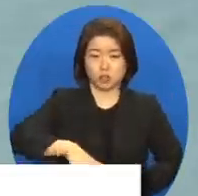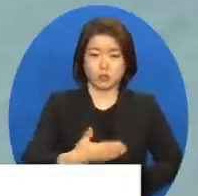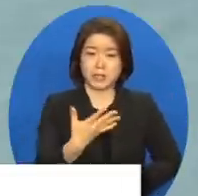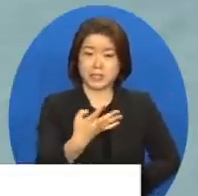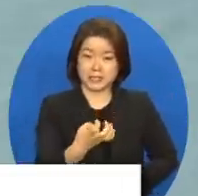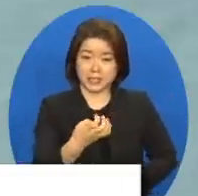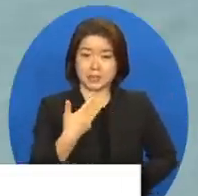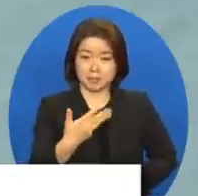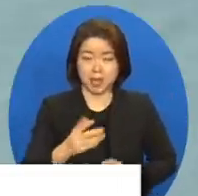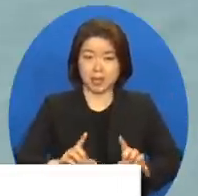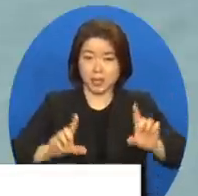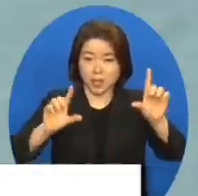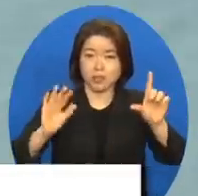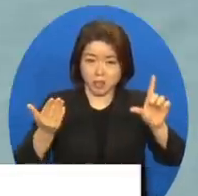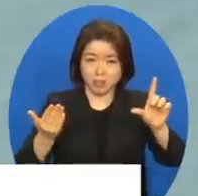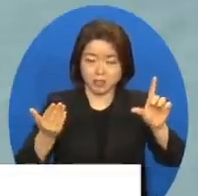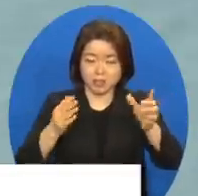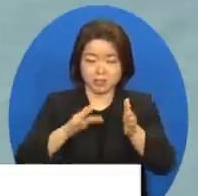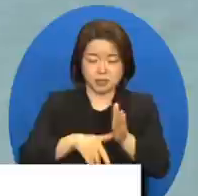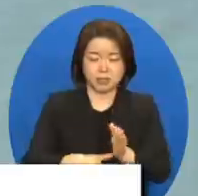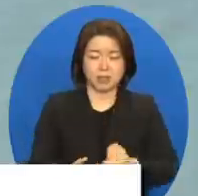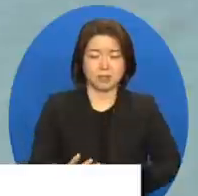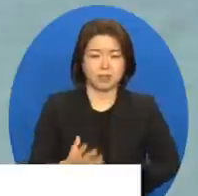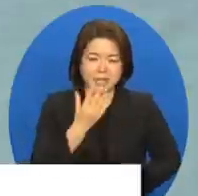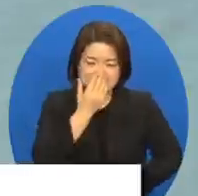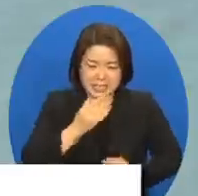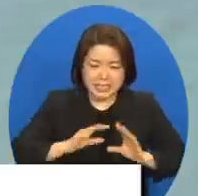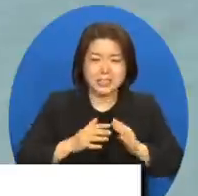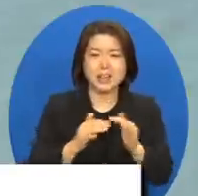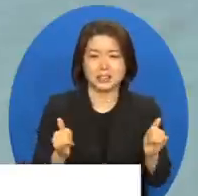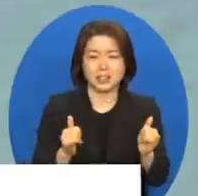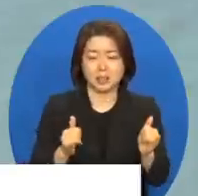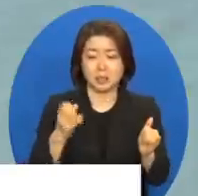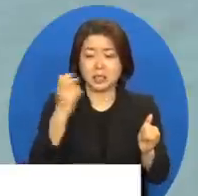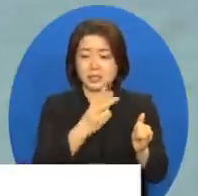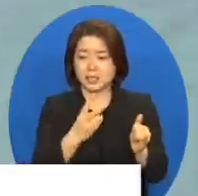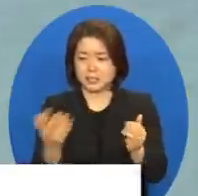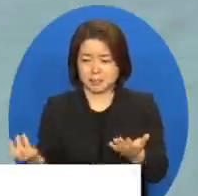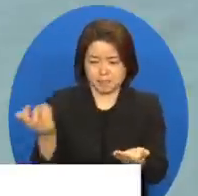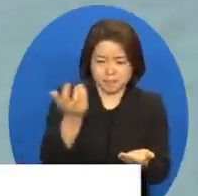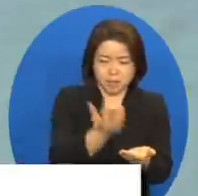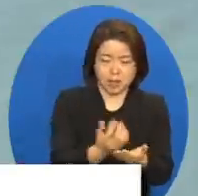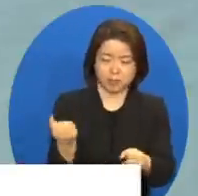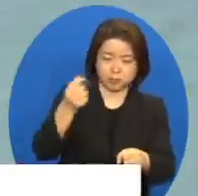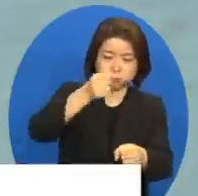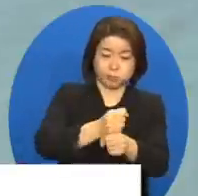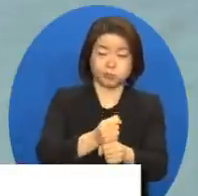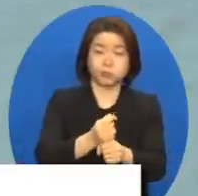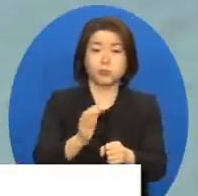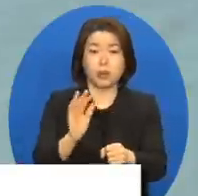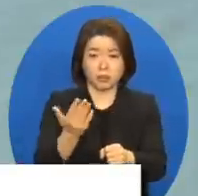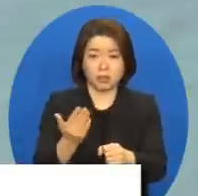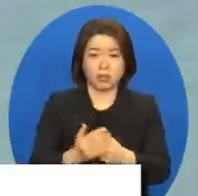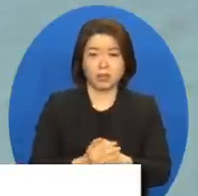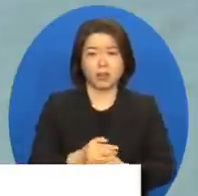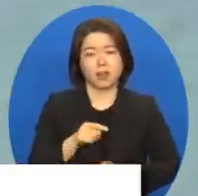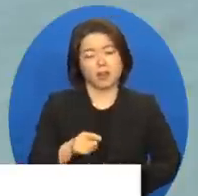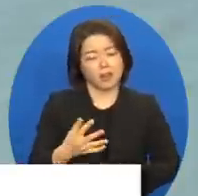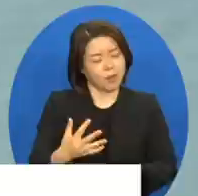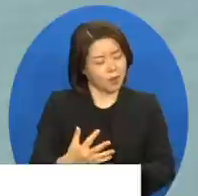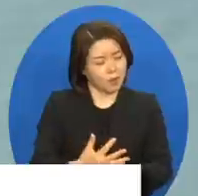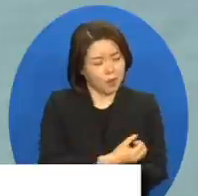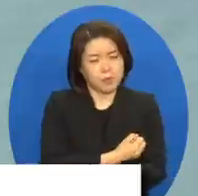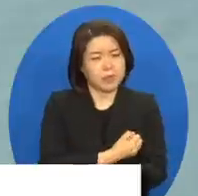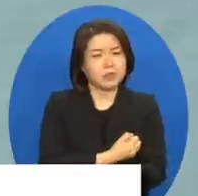가서야 비로소 이스라엘이 거기에 다시 건국을 하게 되니 이게 얼마나